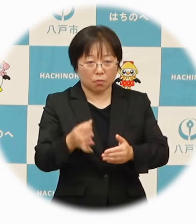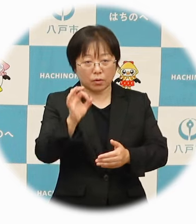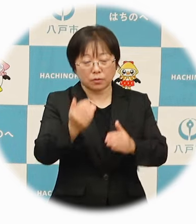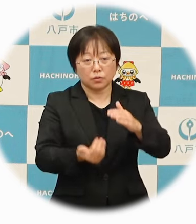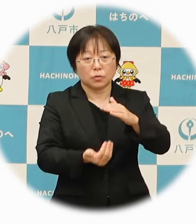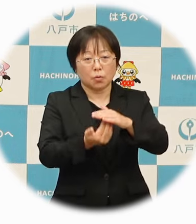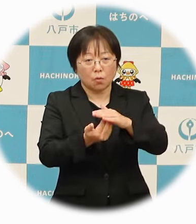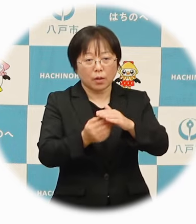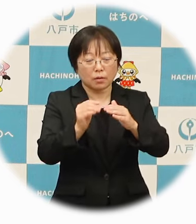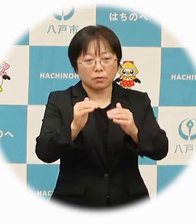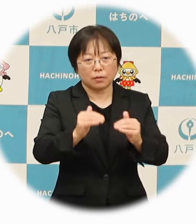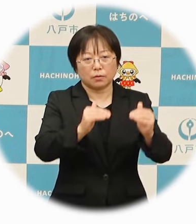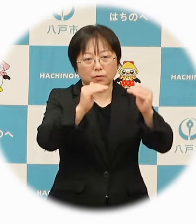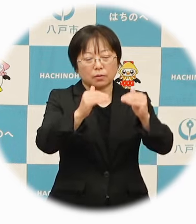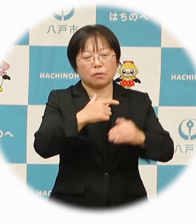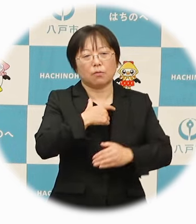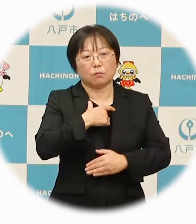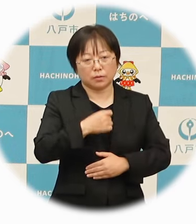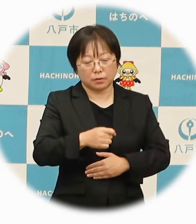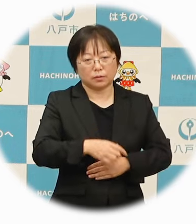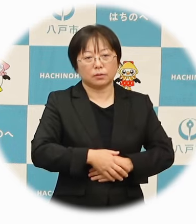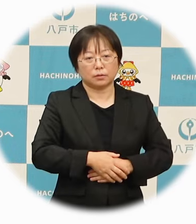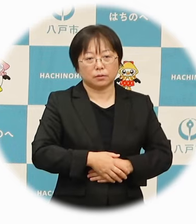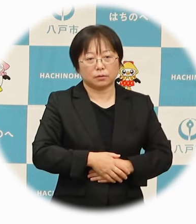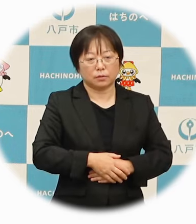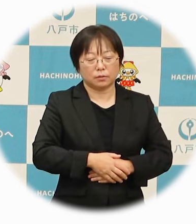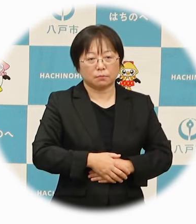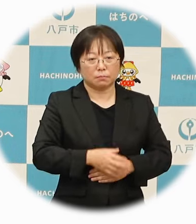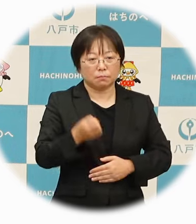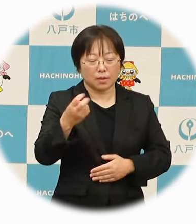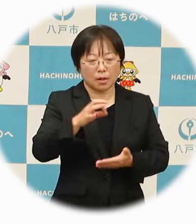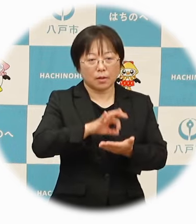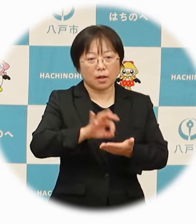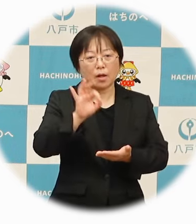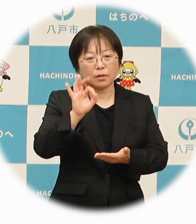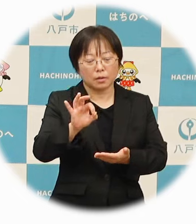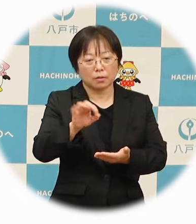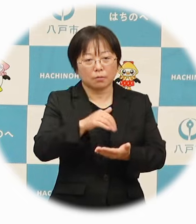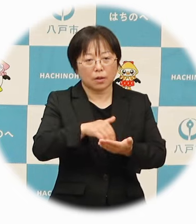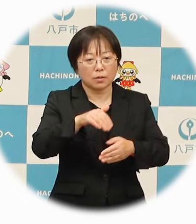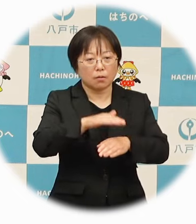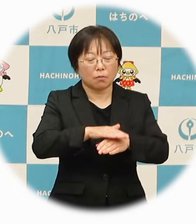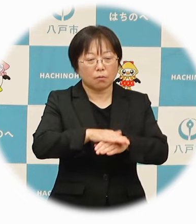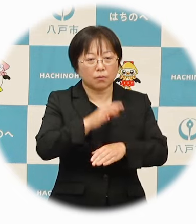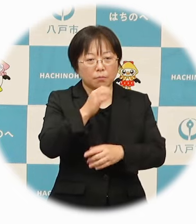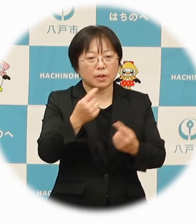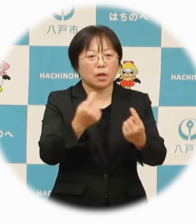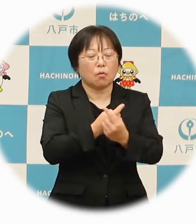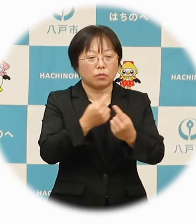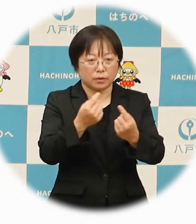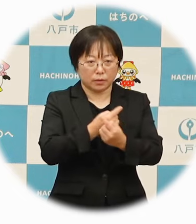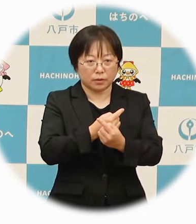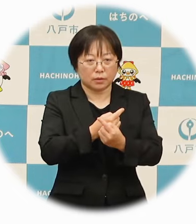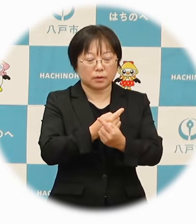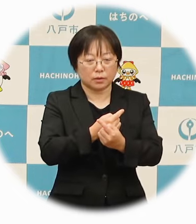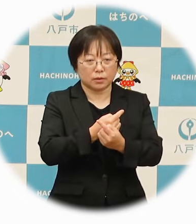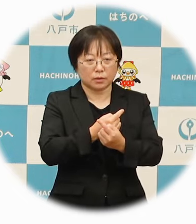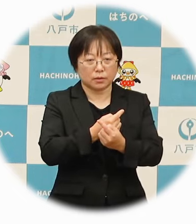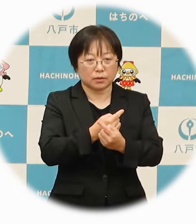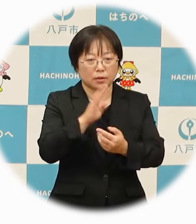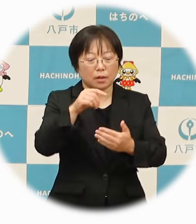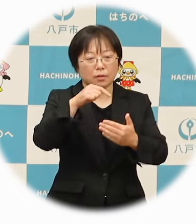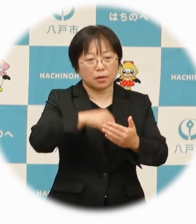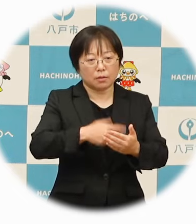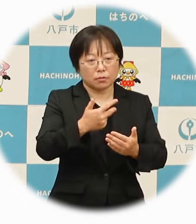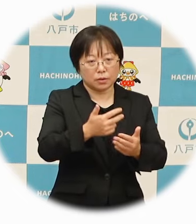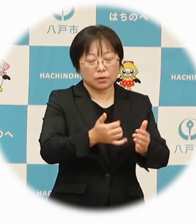引き上げや交付対象経費の算出方法の見直し、並びに緊密な県内